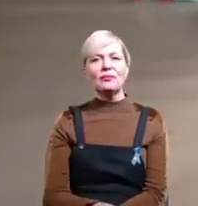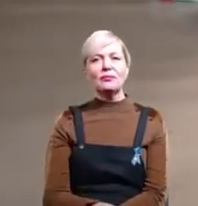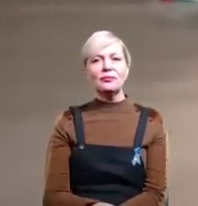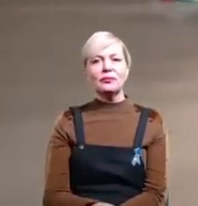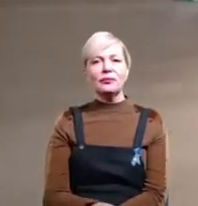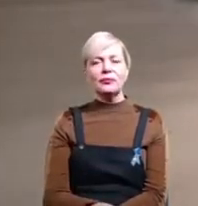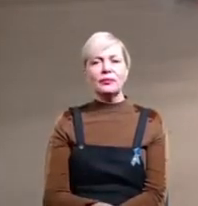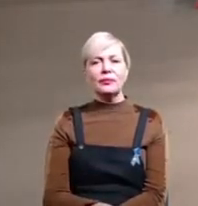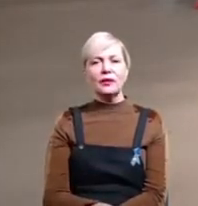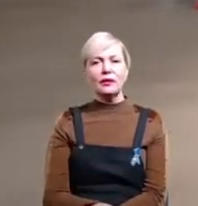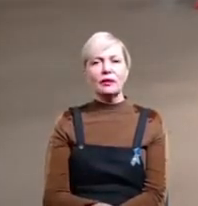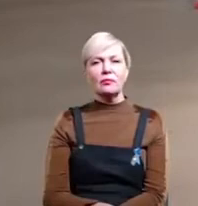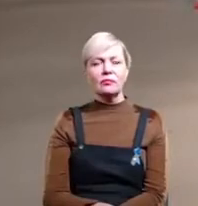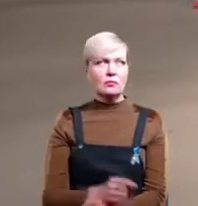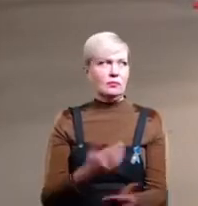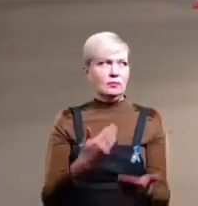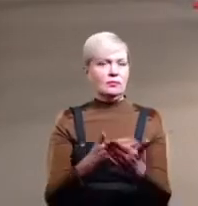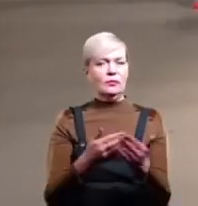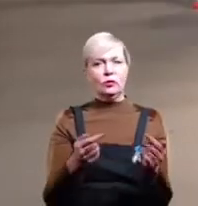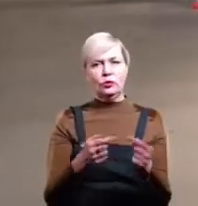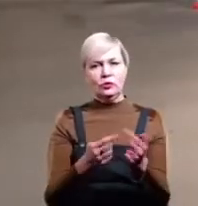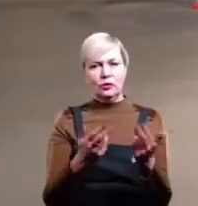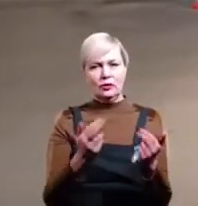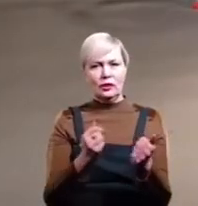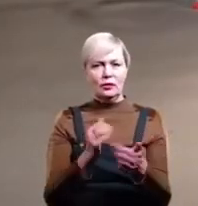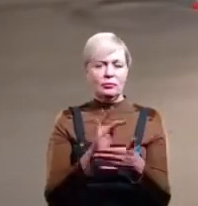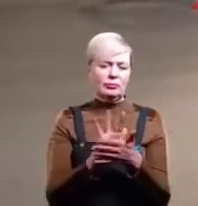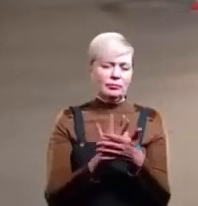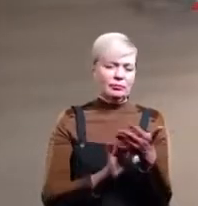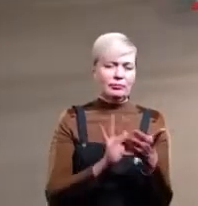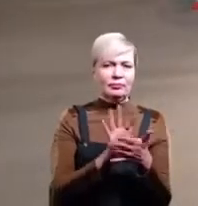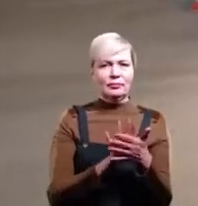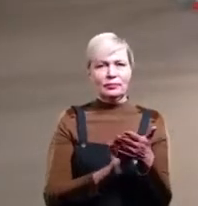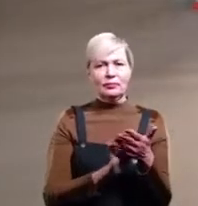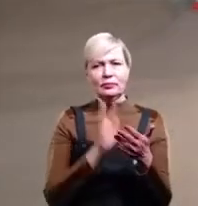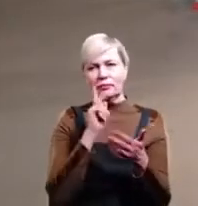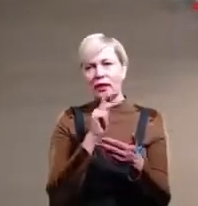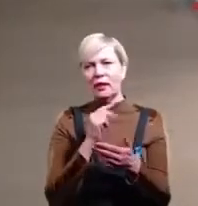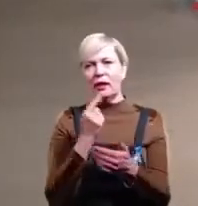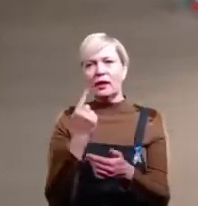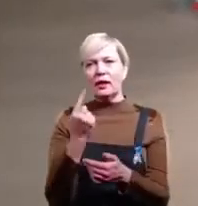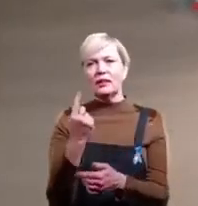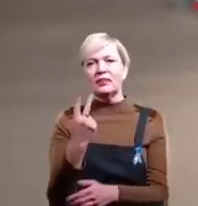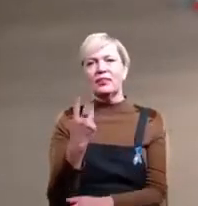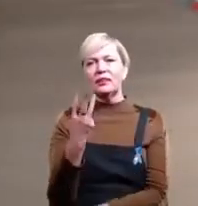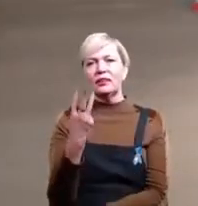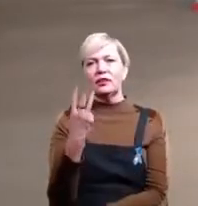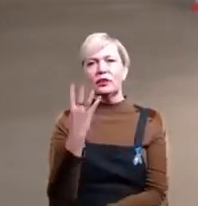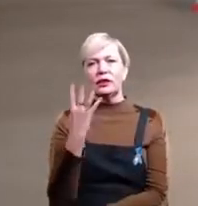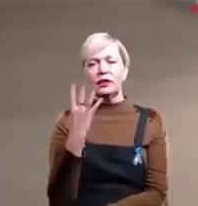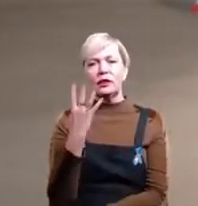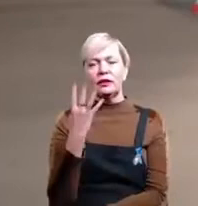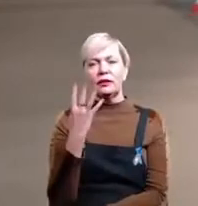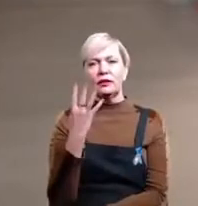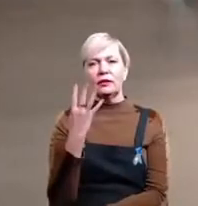А точно. Да, пардон, темла. Раз, два, три, четыре.